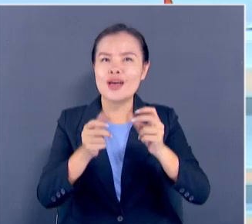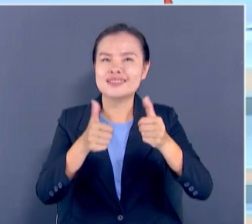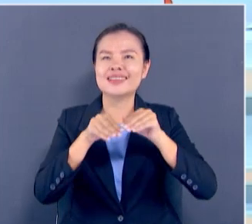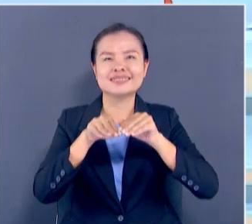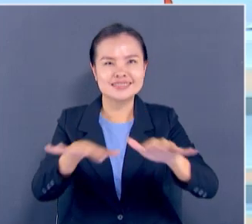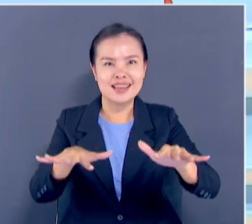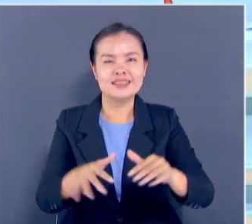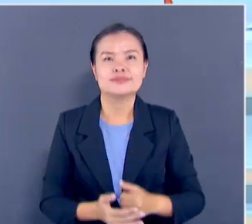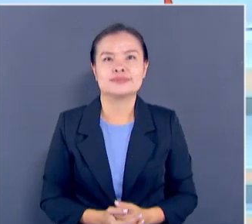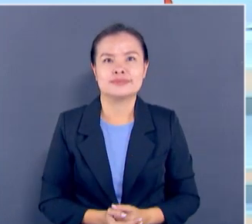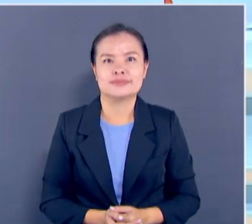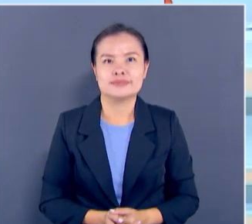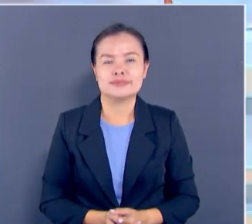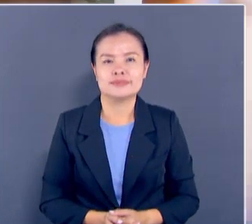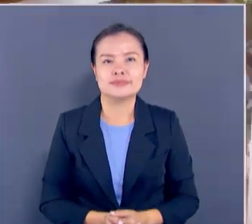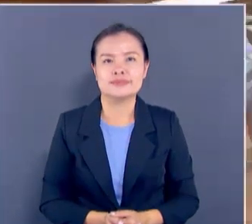ๆ WeChat